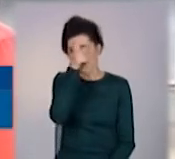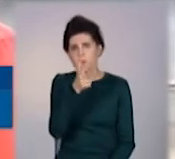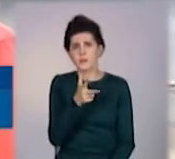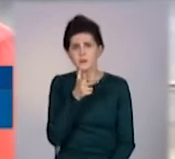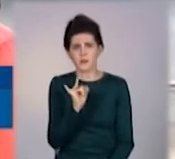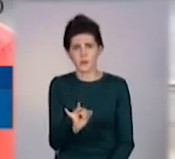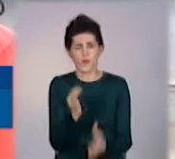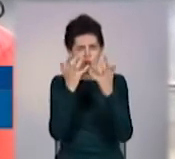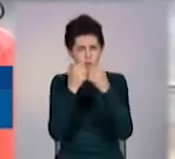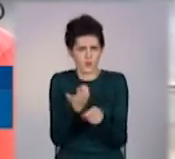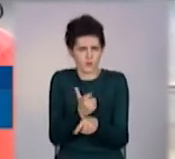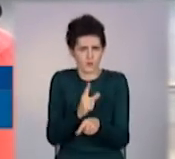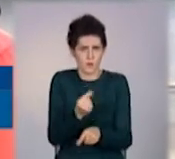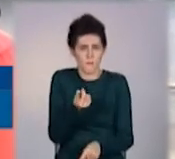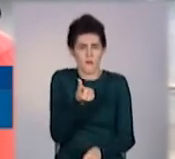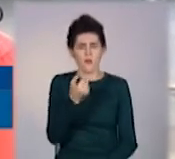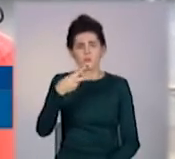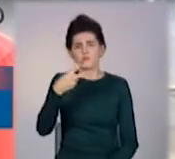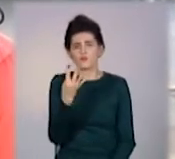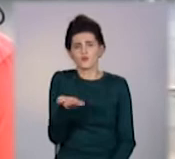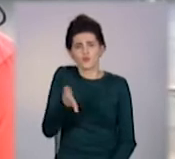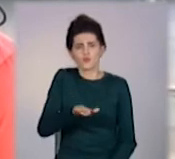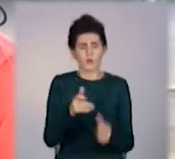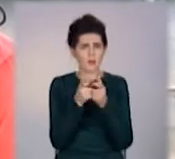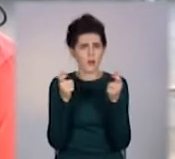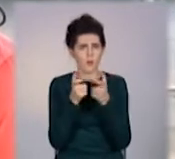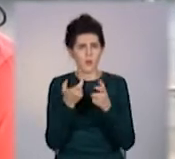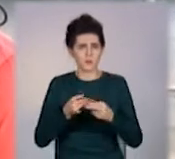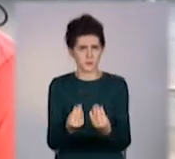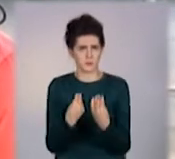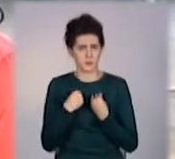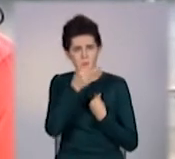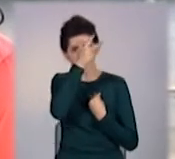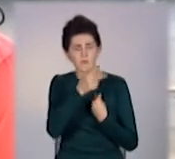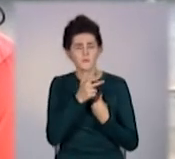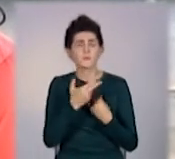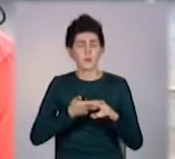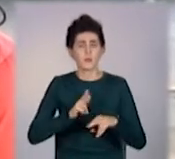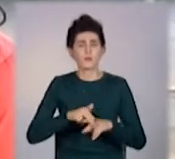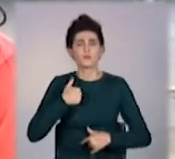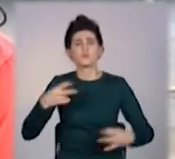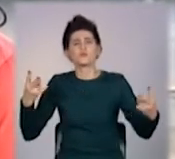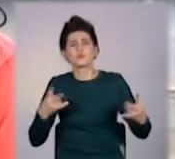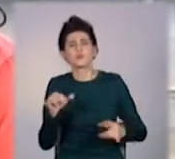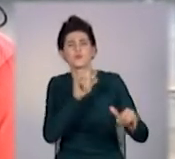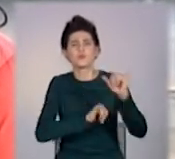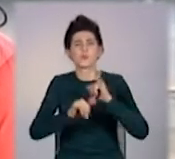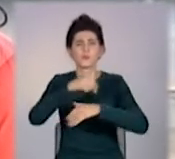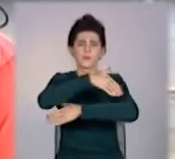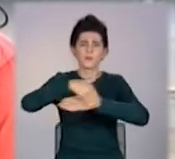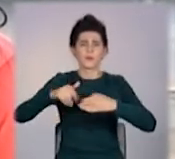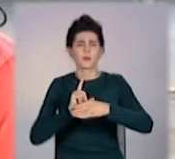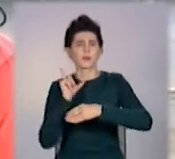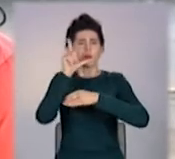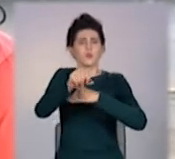небольшому кількості. Їх дали всього 24 талони на 3 місяці. І виходить, що людям виїжджати за пригород,